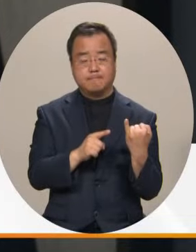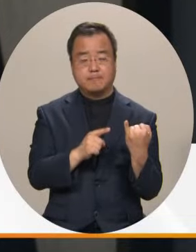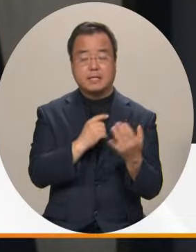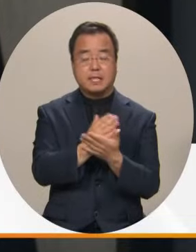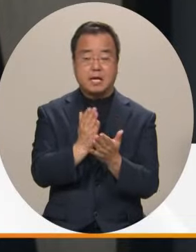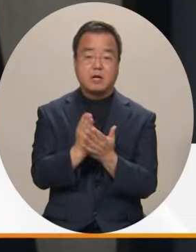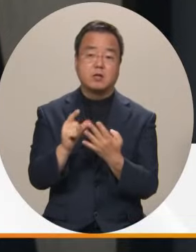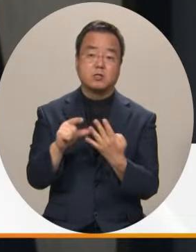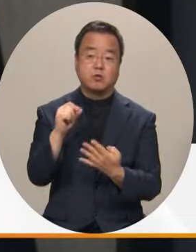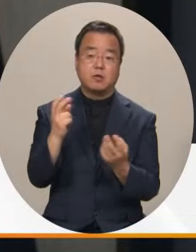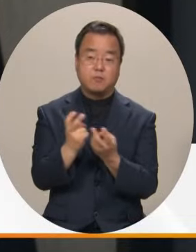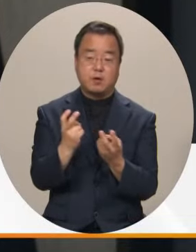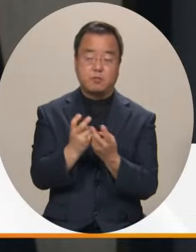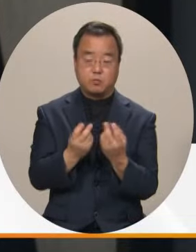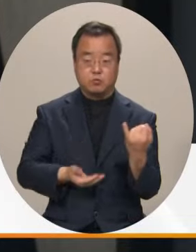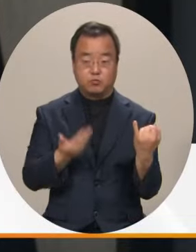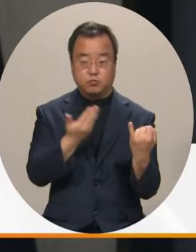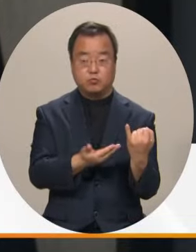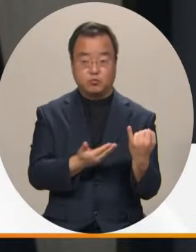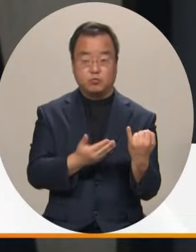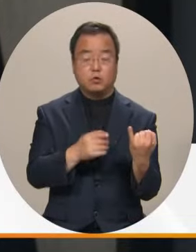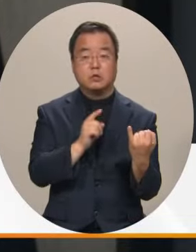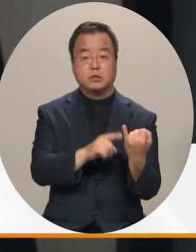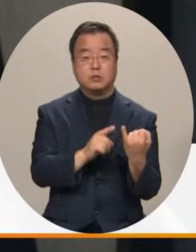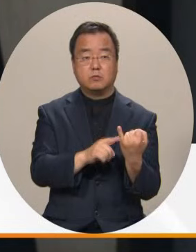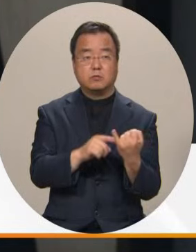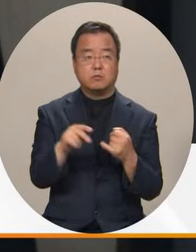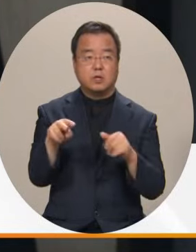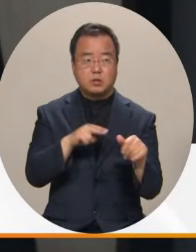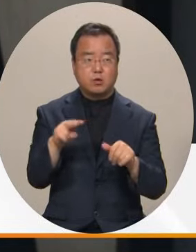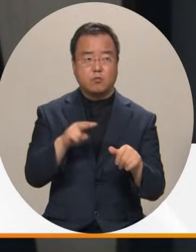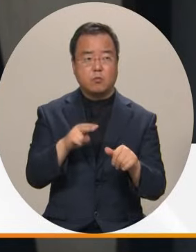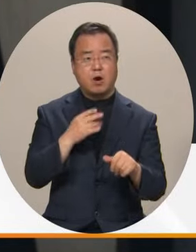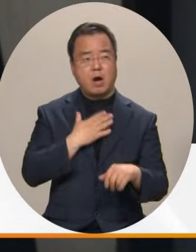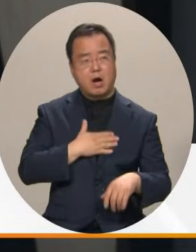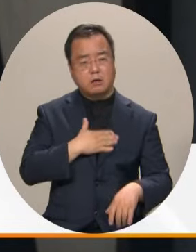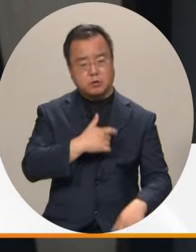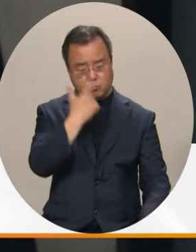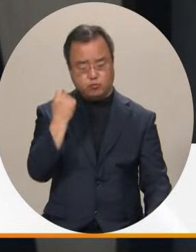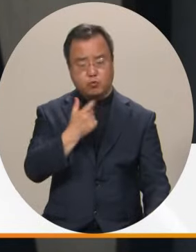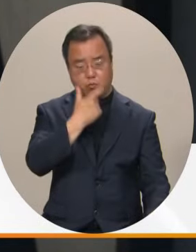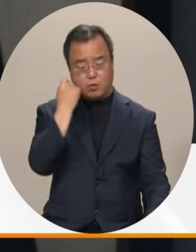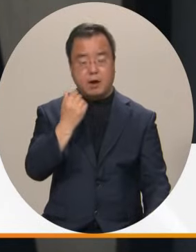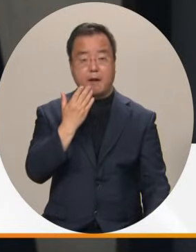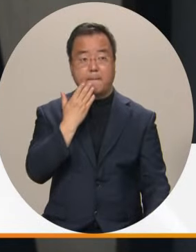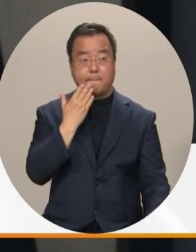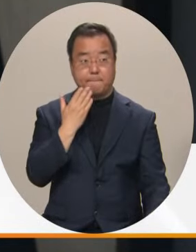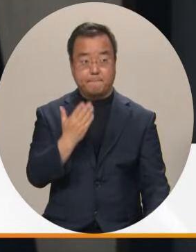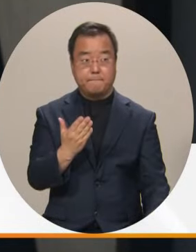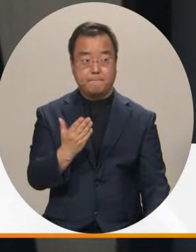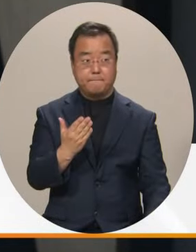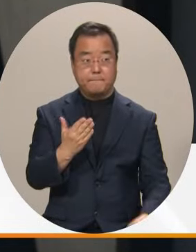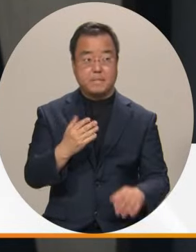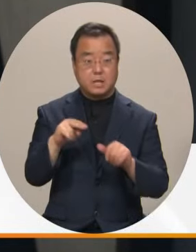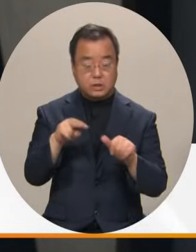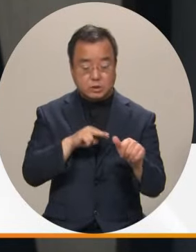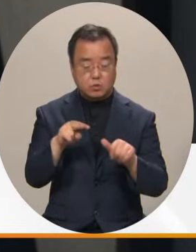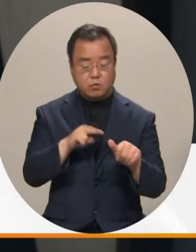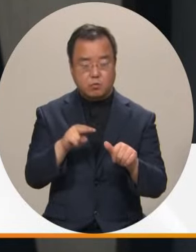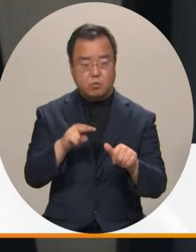드리고 어 그분들이 그 정보 취약 계층일 가능성이 굉장히 많거든요 정보가 낮을